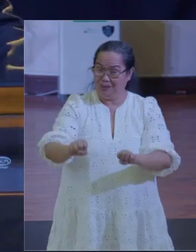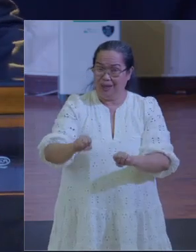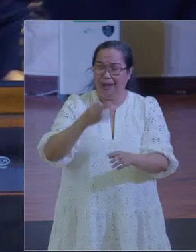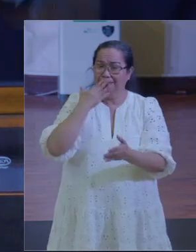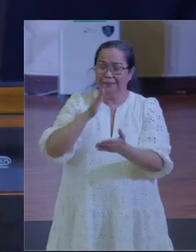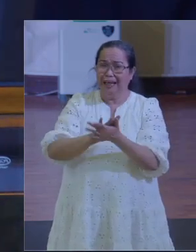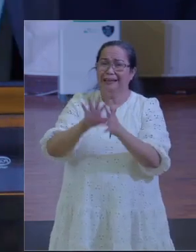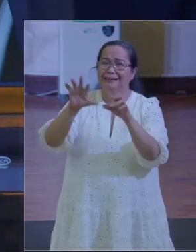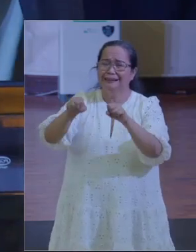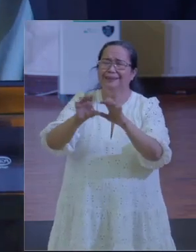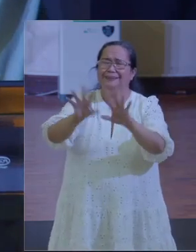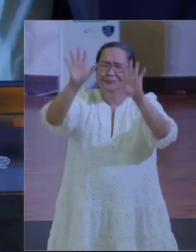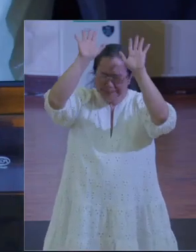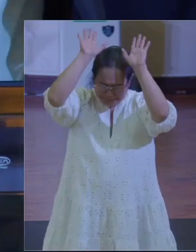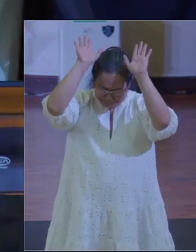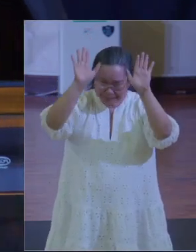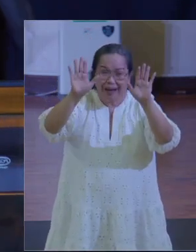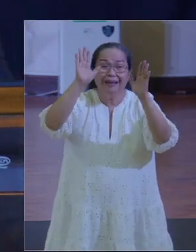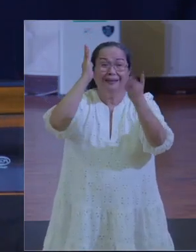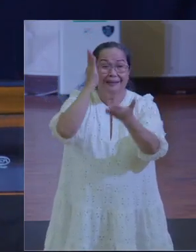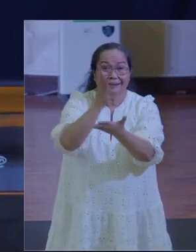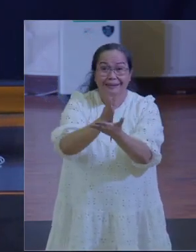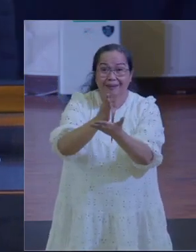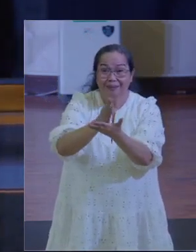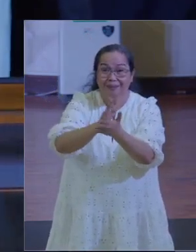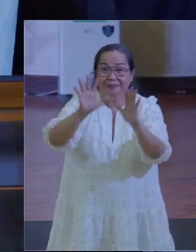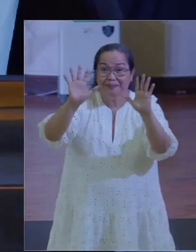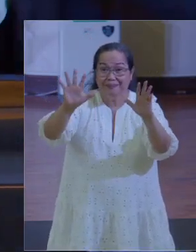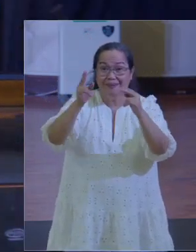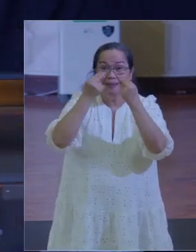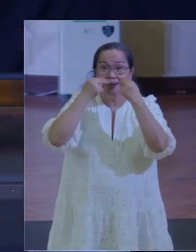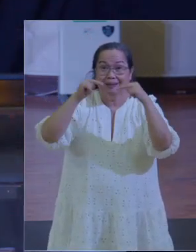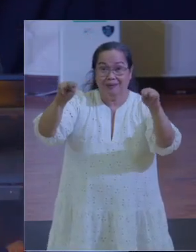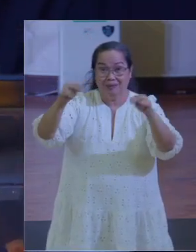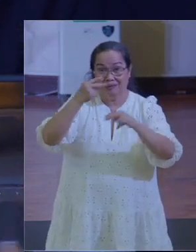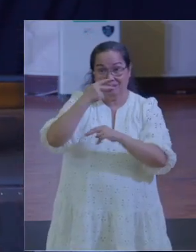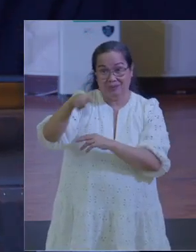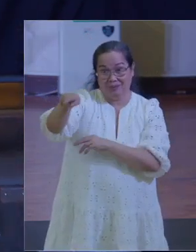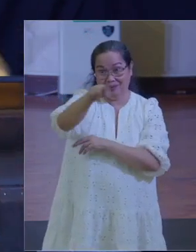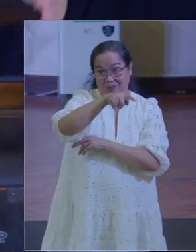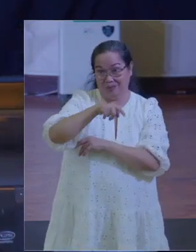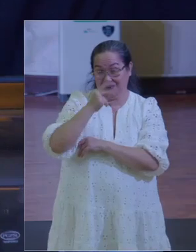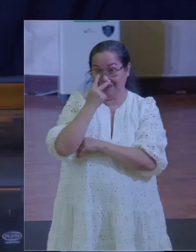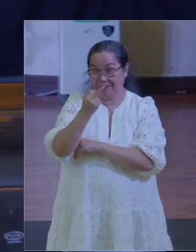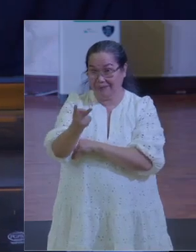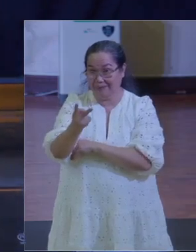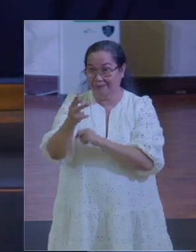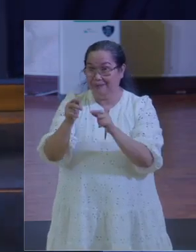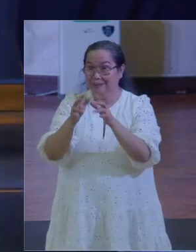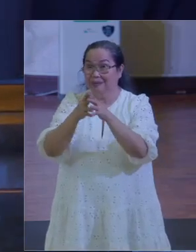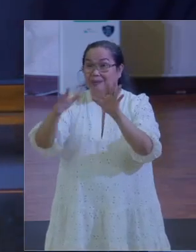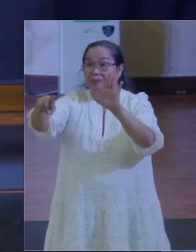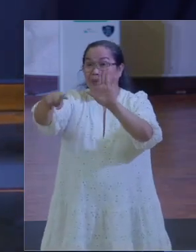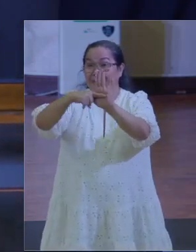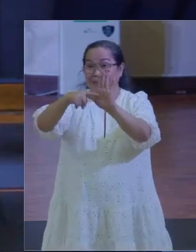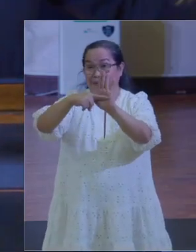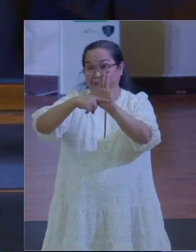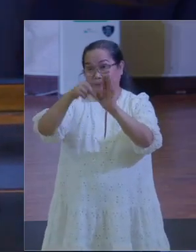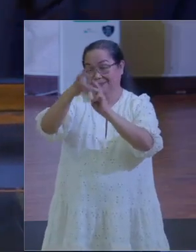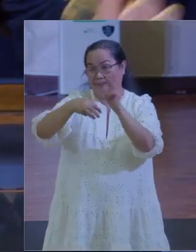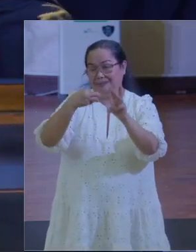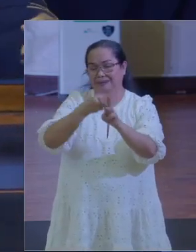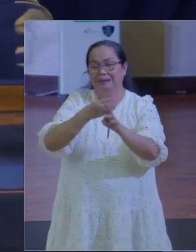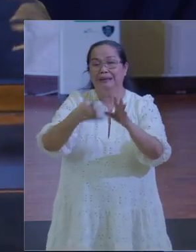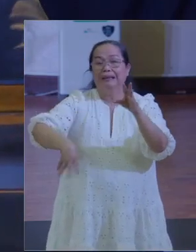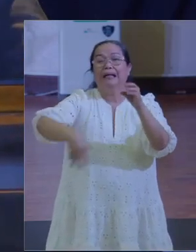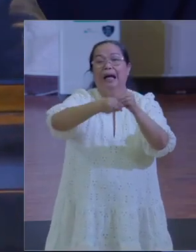whatever. Wag na po. Kasi sa news, marininig natin yan. Saka so much negativity in the world, wag na